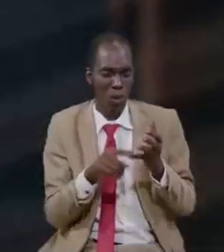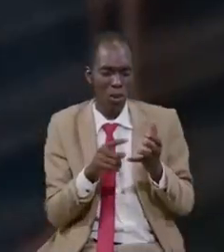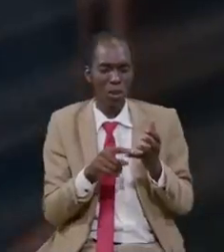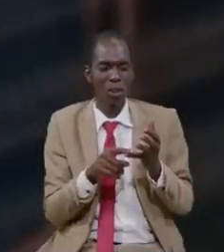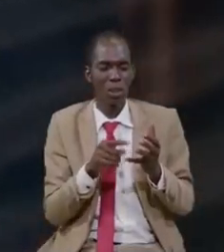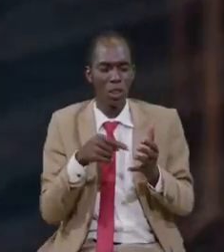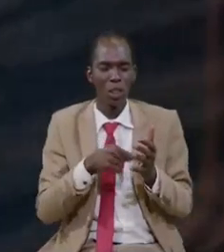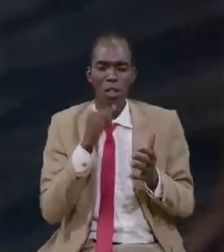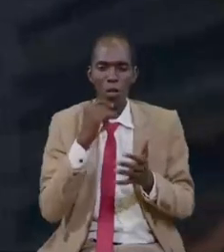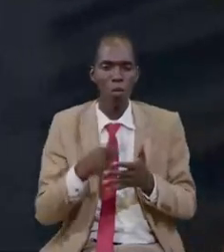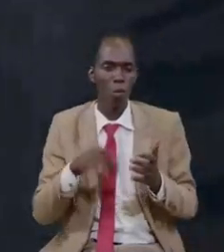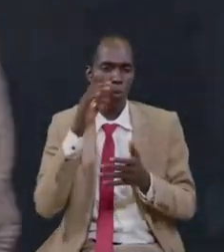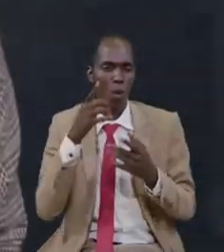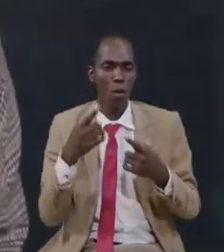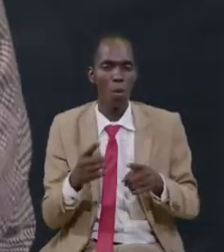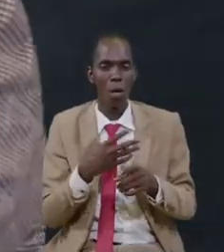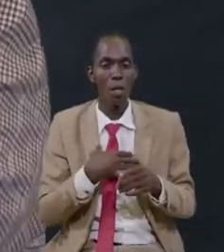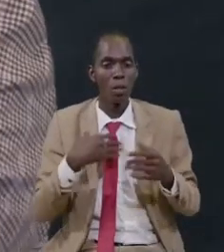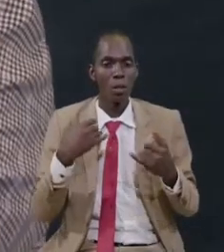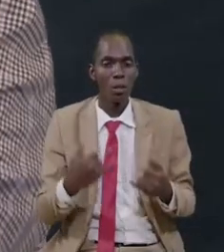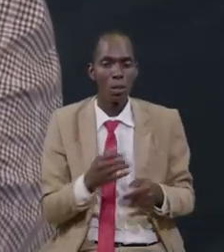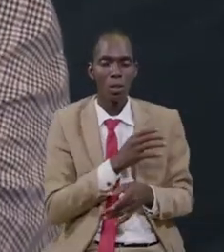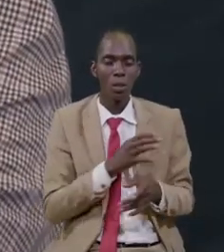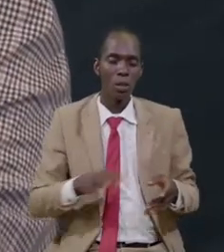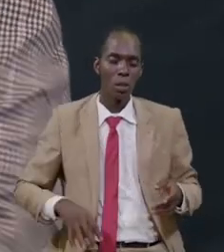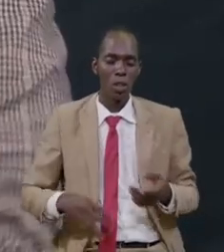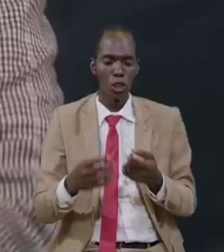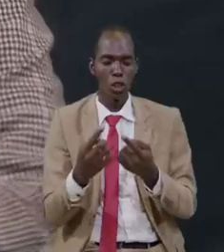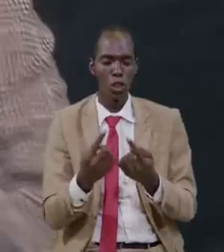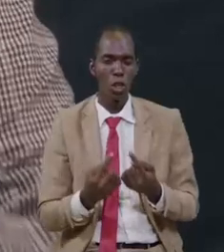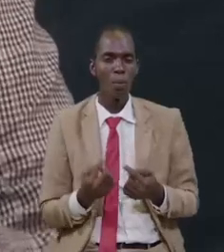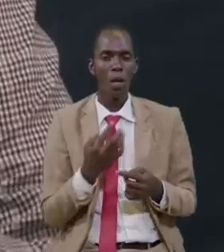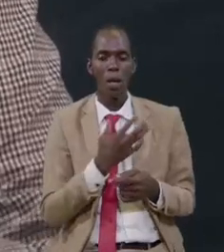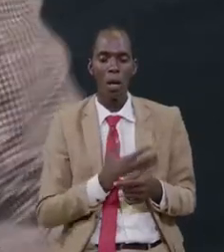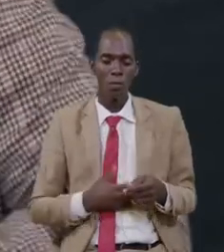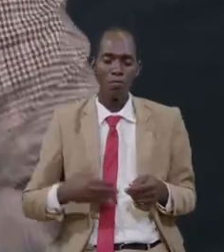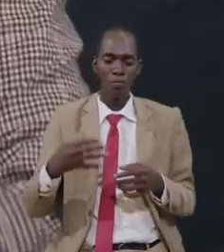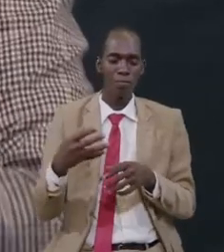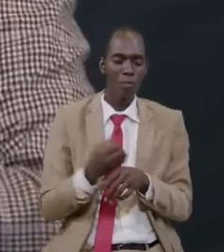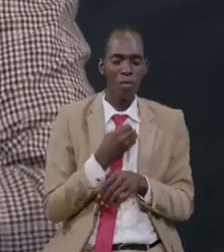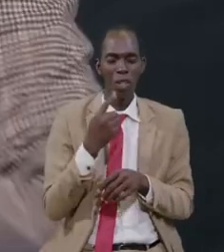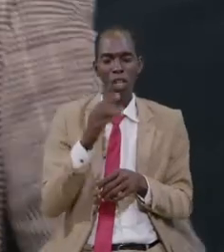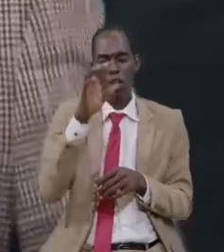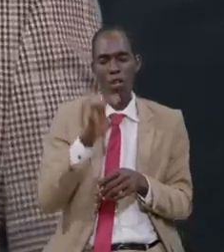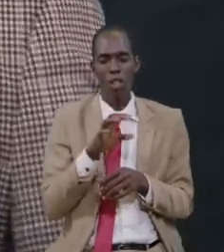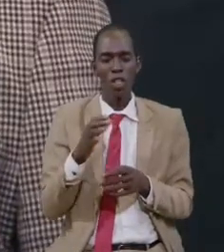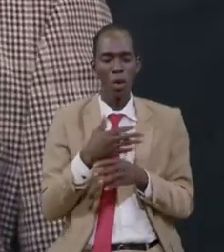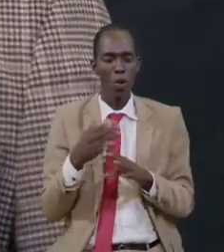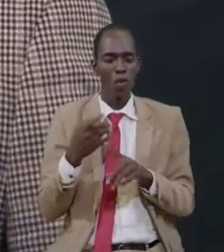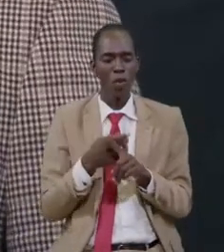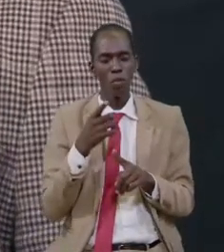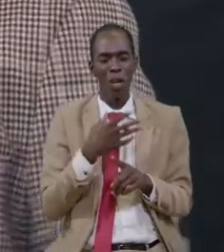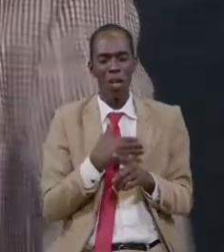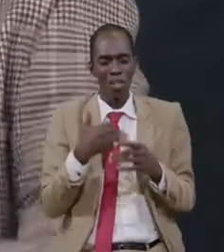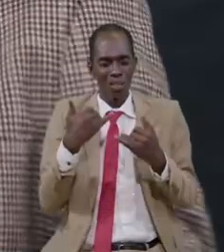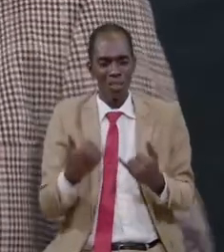Et maintenant, Christ est venu et il a porté la malédiction pour toi. Ce soir, comme tu